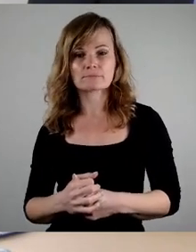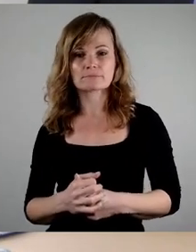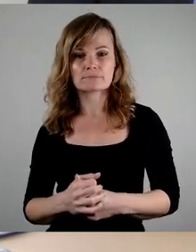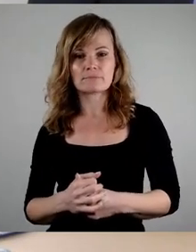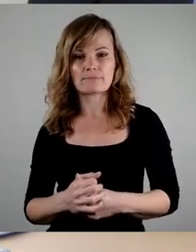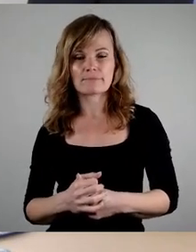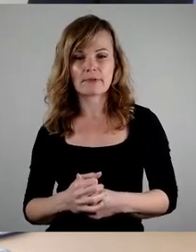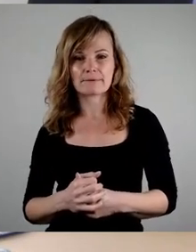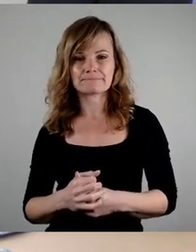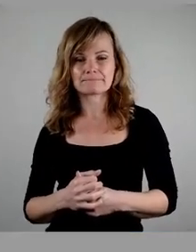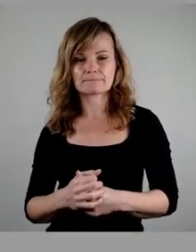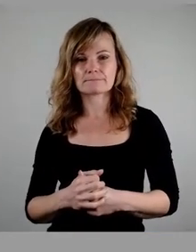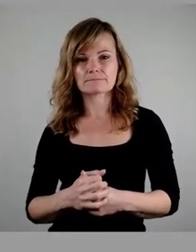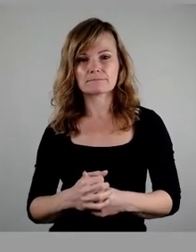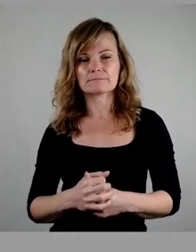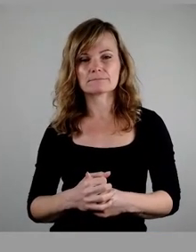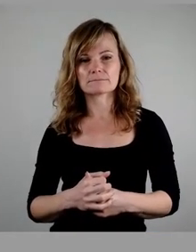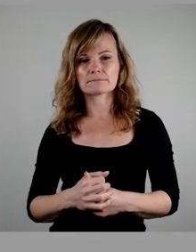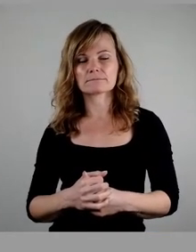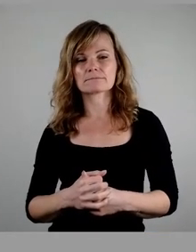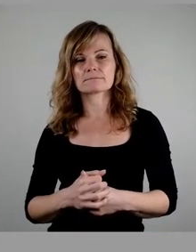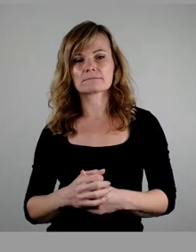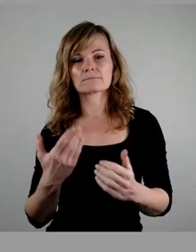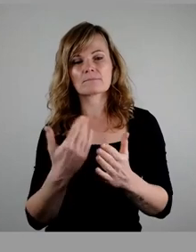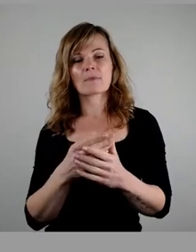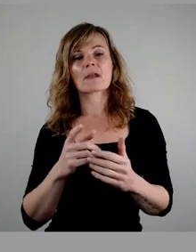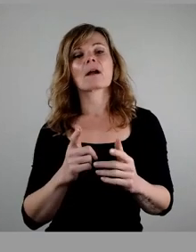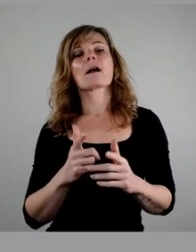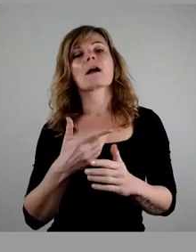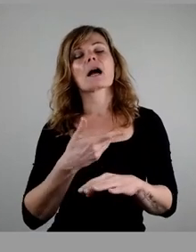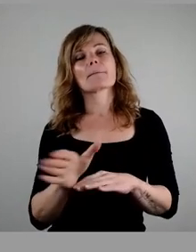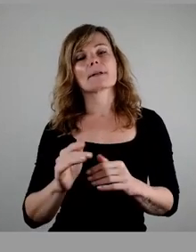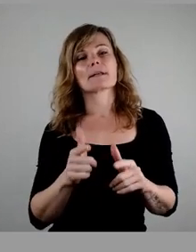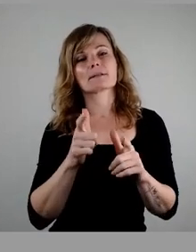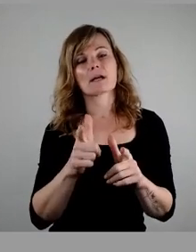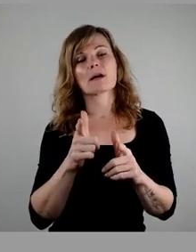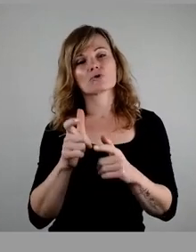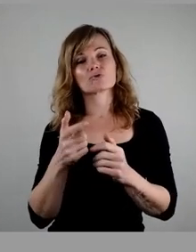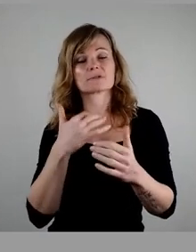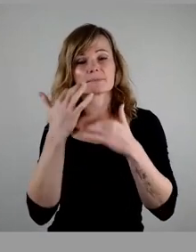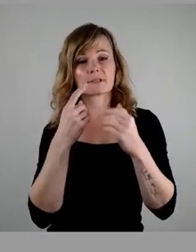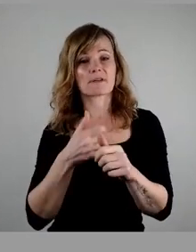Ausschussbericht-Federführende ist ablehnend. Wer dem ablehnenden Ausschussbericht folgen möchte, den bitte ich jetzt zum Stimmzeichen.